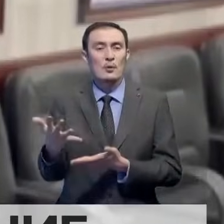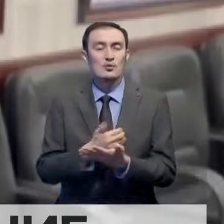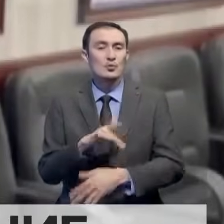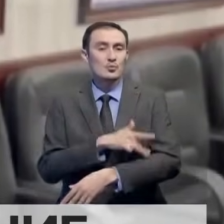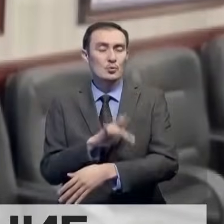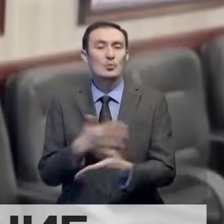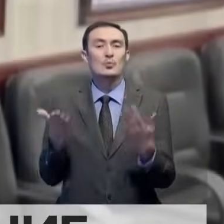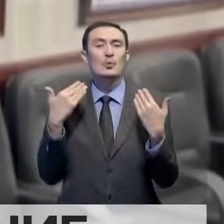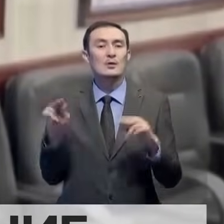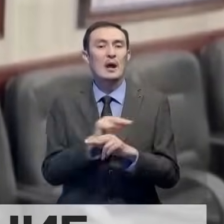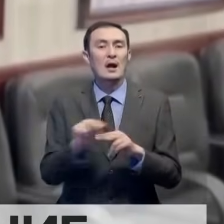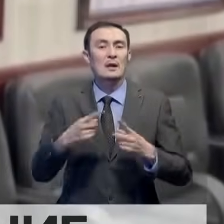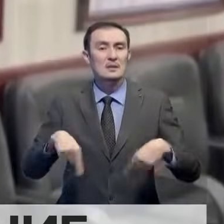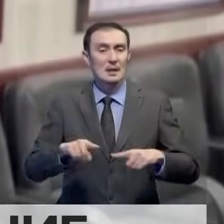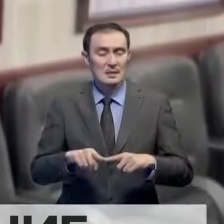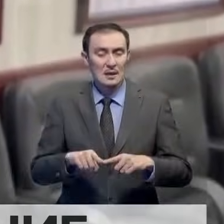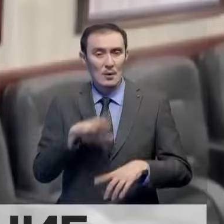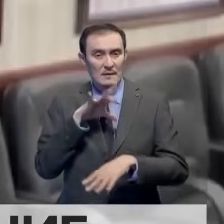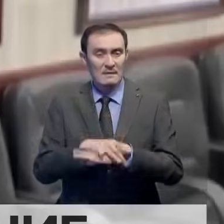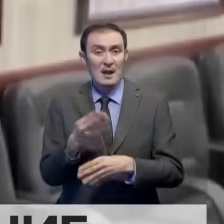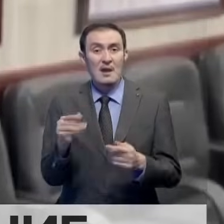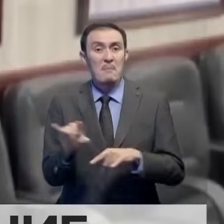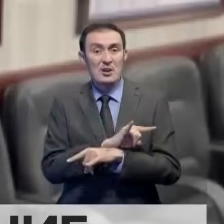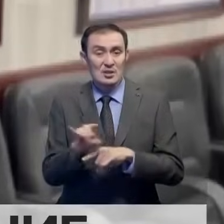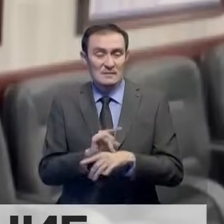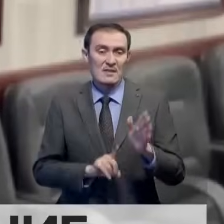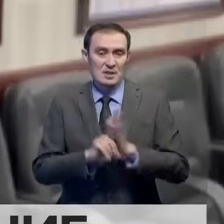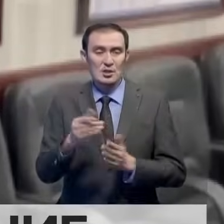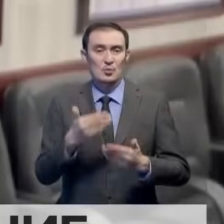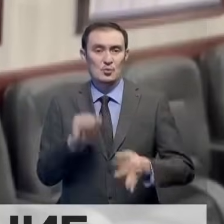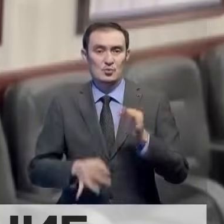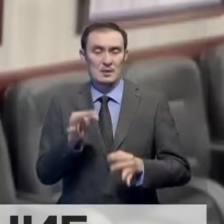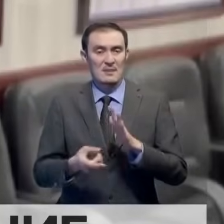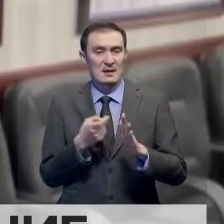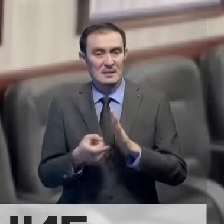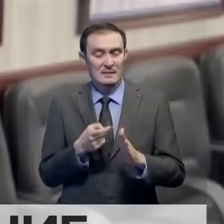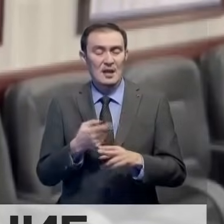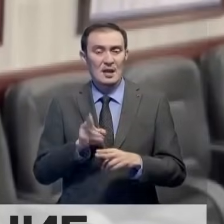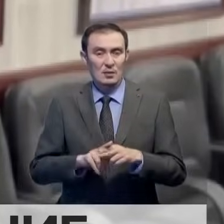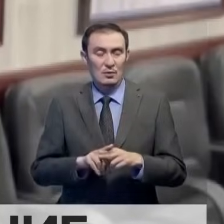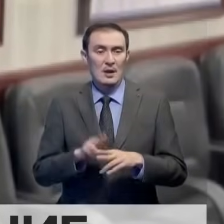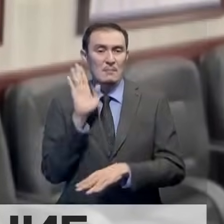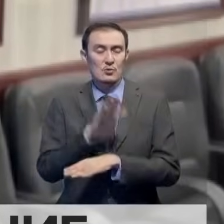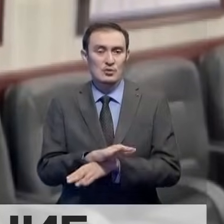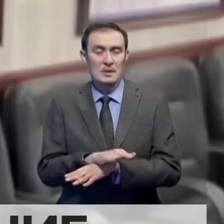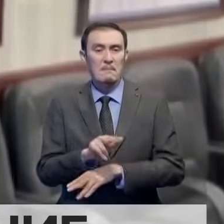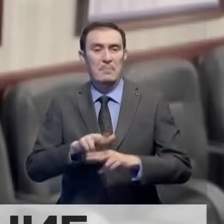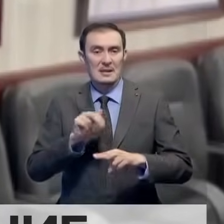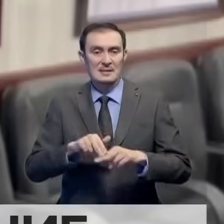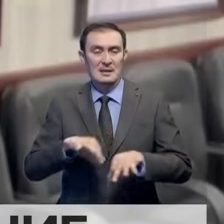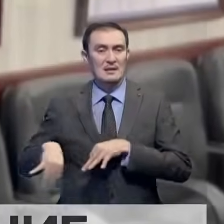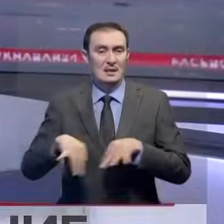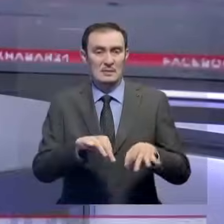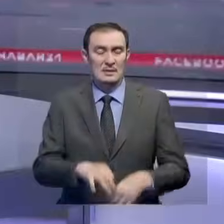услуг курортных организаций. По признакам мошенничества начато досудебное расследование, проведение которого поручено полиции на транспорте.